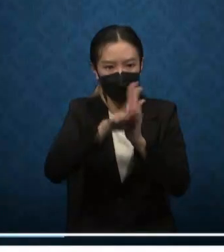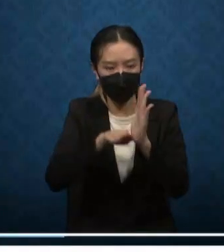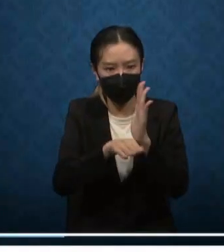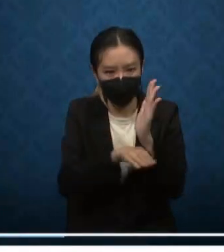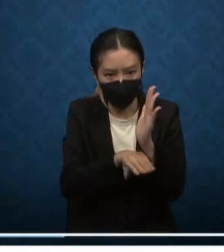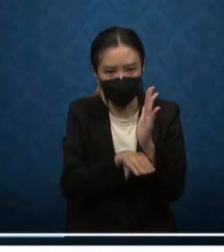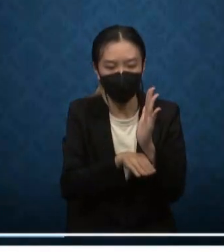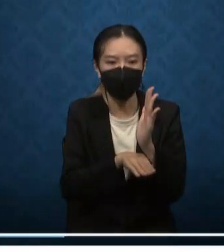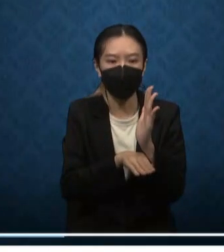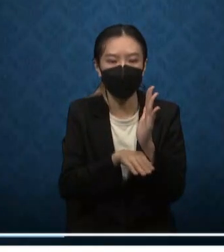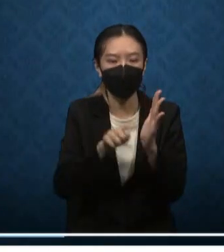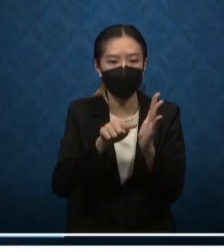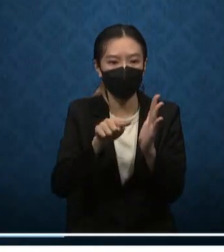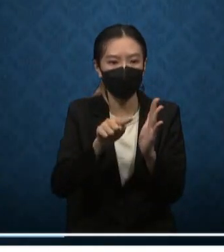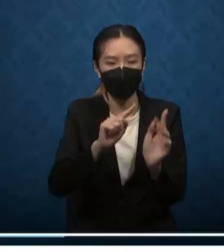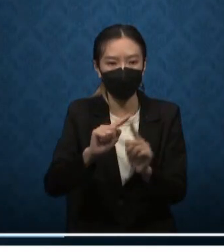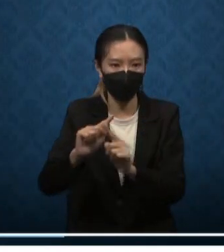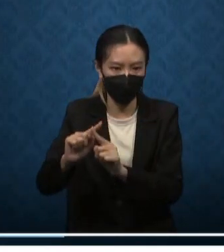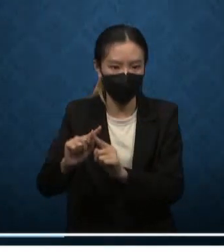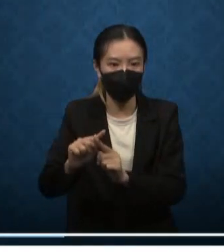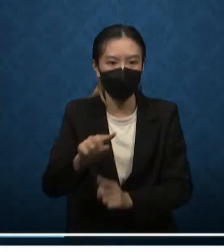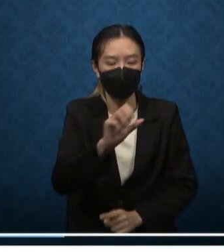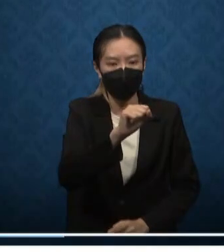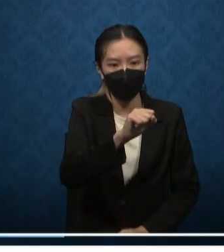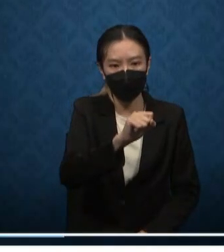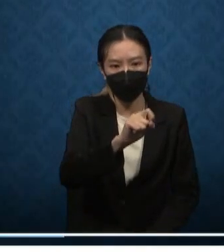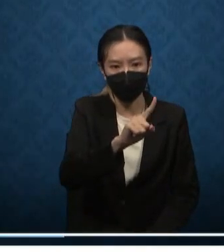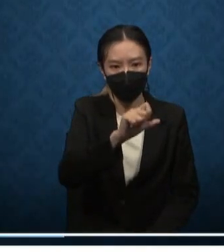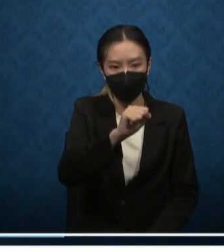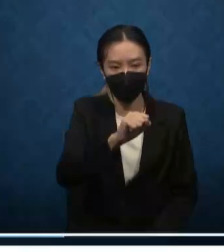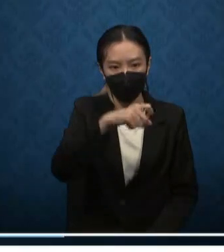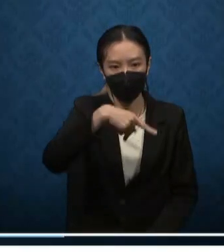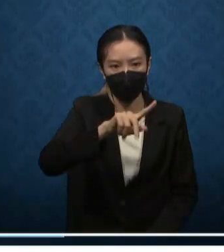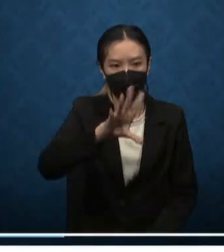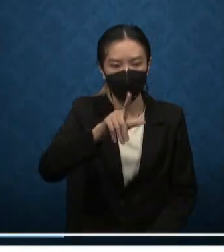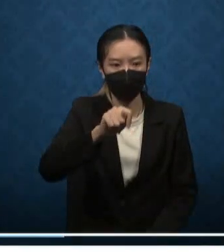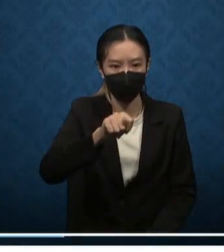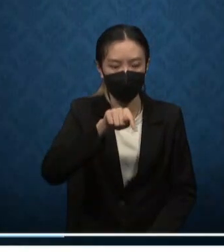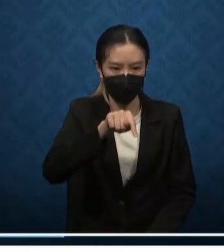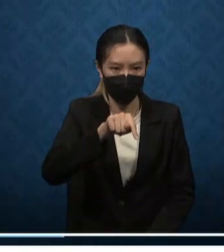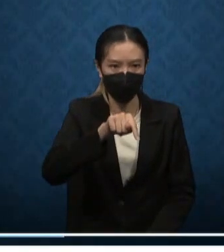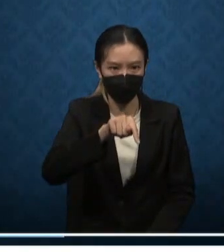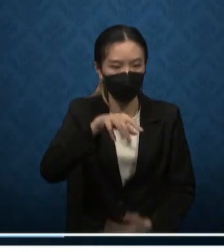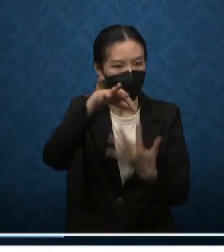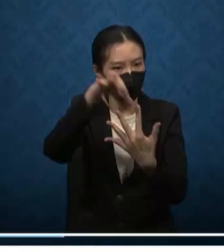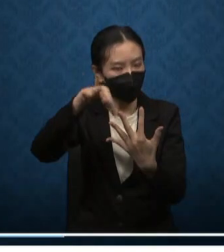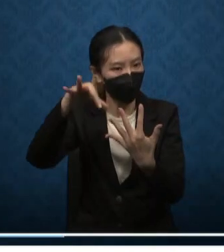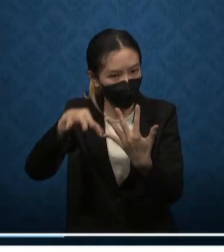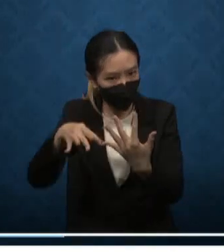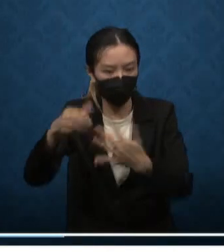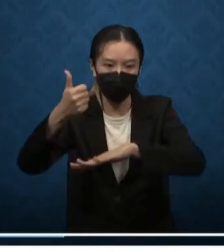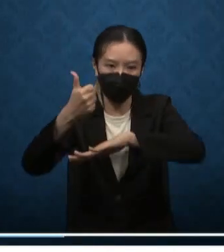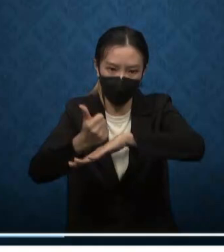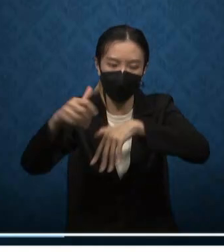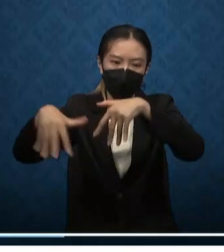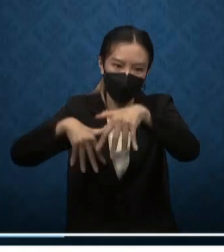ขับเคลื่อนส.สปชเป็น 1เกณฑ์เพิ่มเติมสำหรับการพิจารณาให้การคัดเลือกสำหรับการเป็นกำนันและ